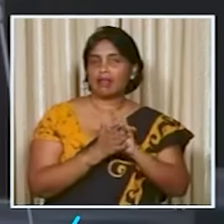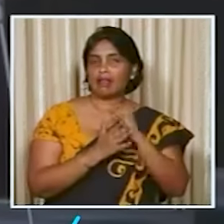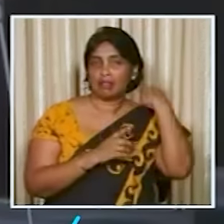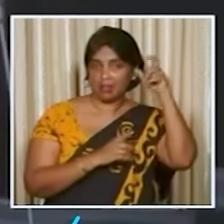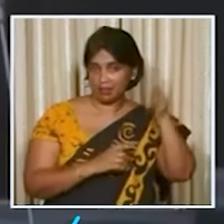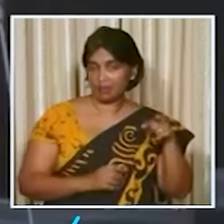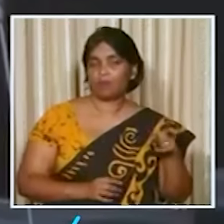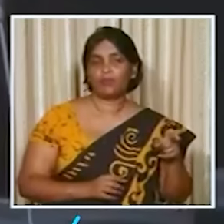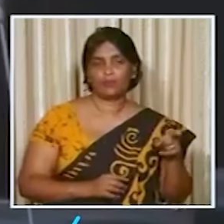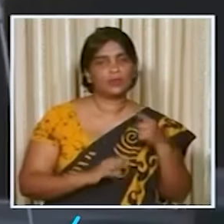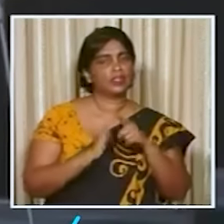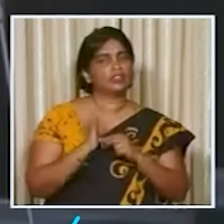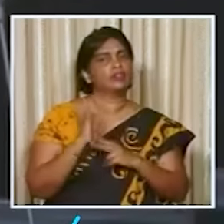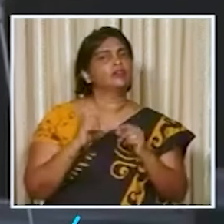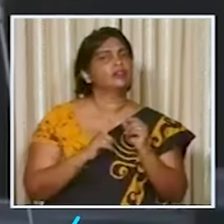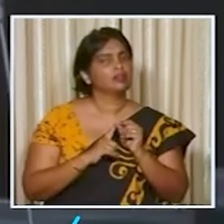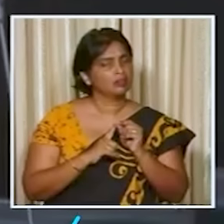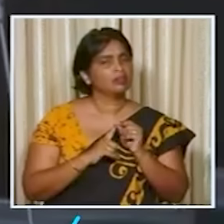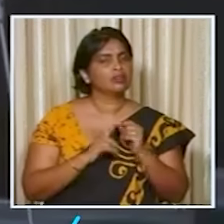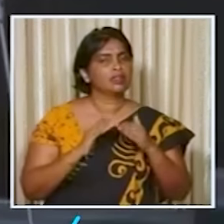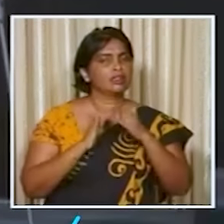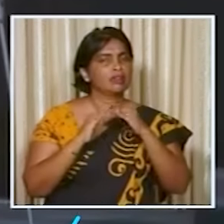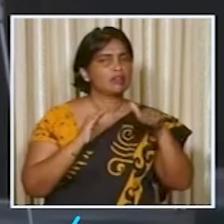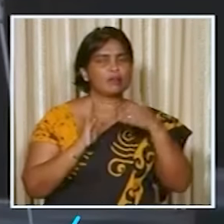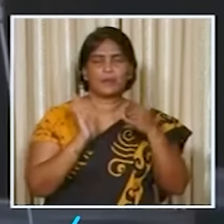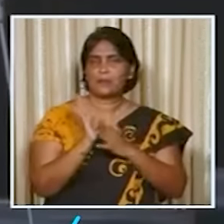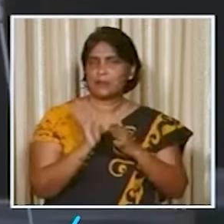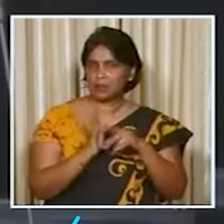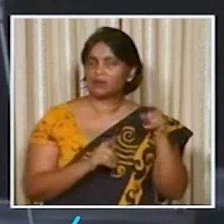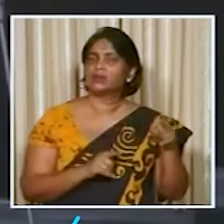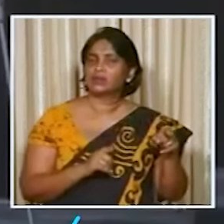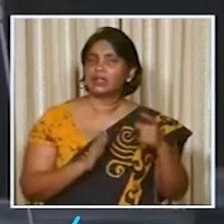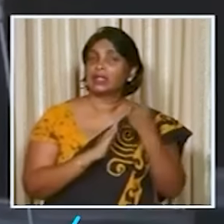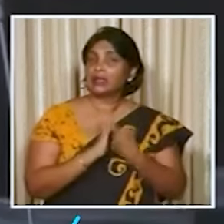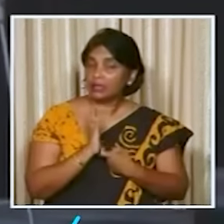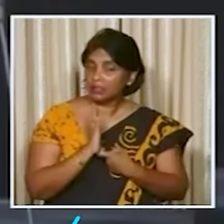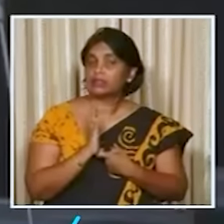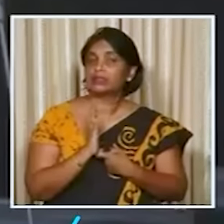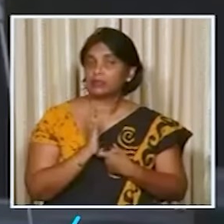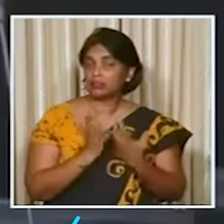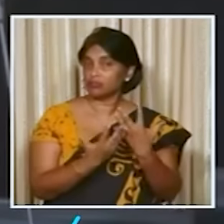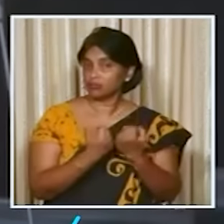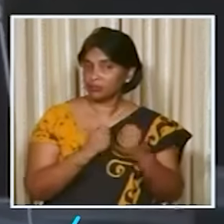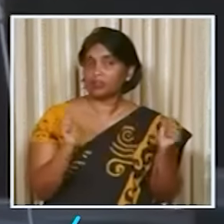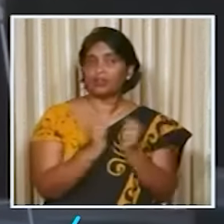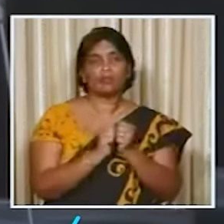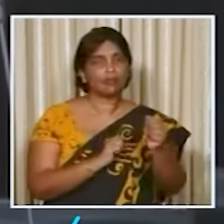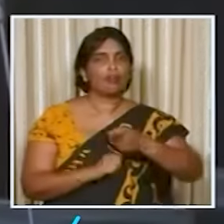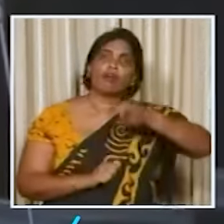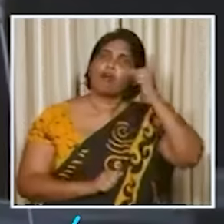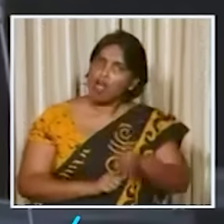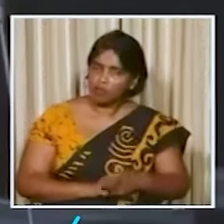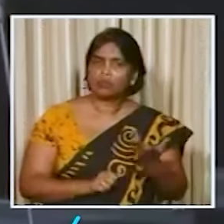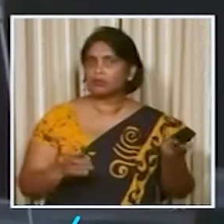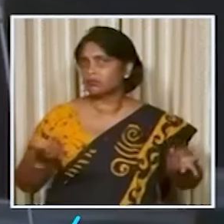හරිණි මන්ත්‍රීතුමියත් ජනතා විමුක්ති පෙරමුණේ ගමේ සමාජිකයා ඒ නීතිය අතට අරගෙන කටයුතු කිරීම අනුමත කරනවද